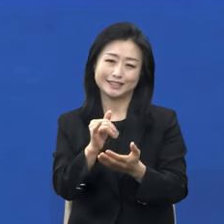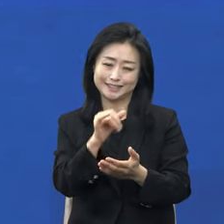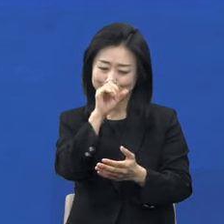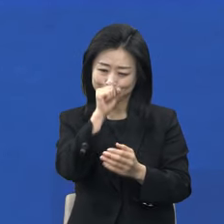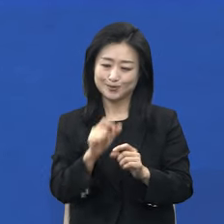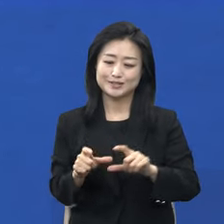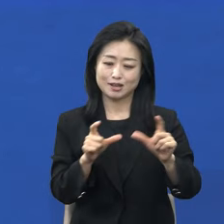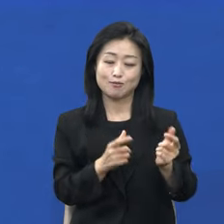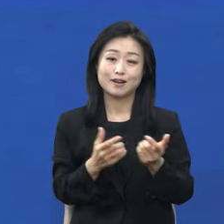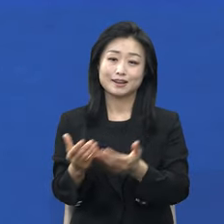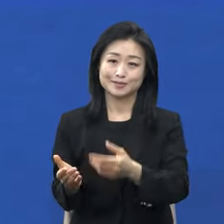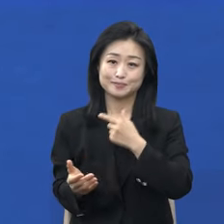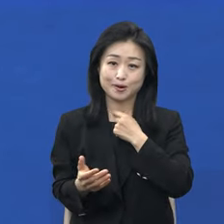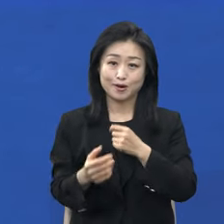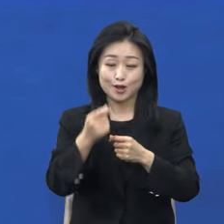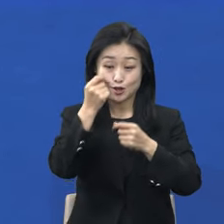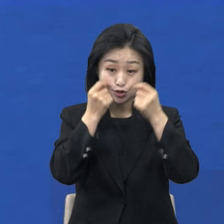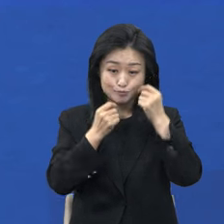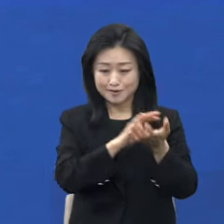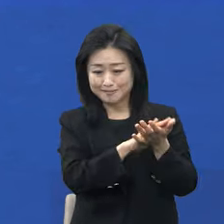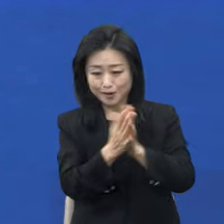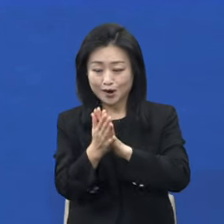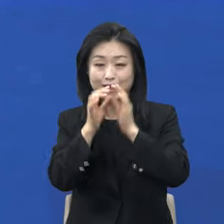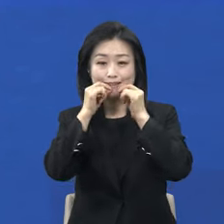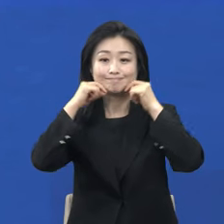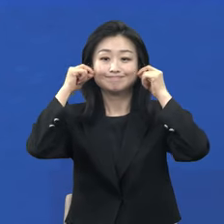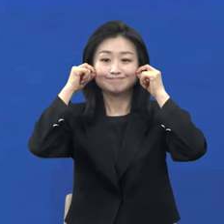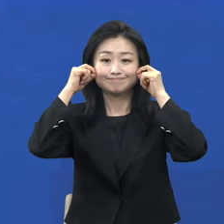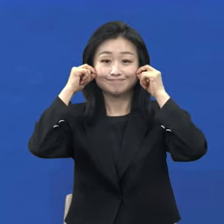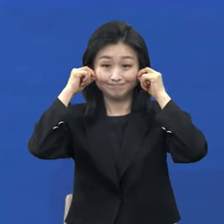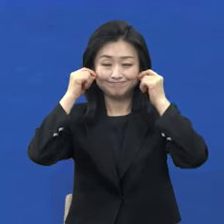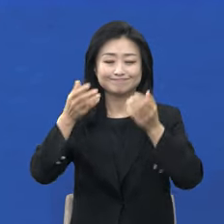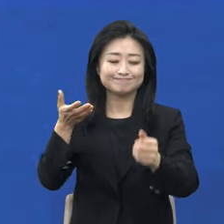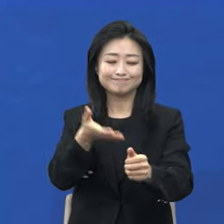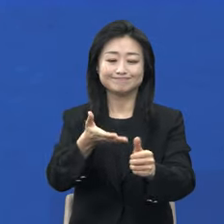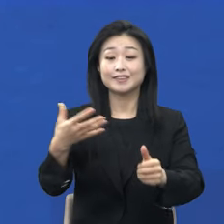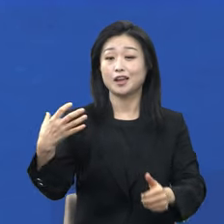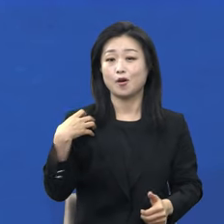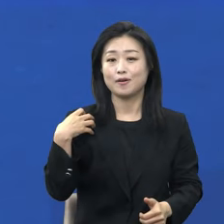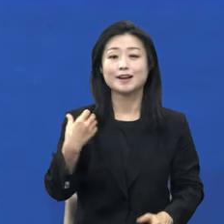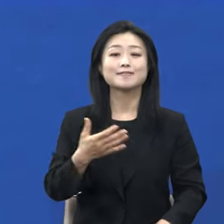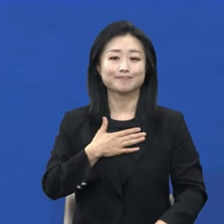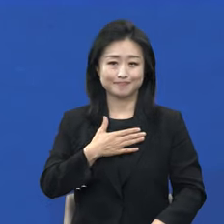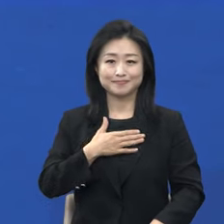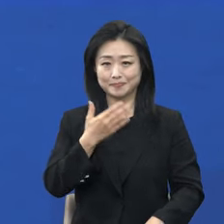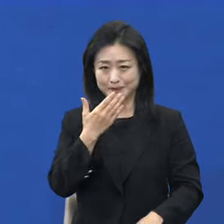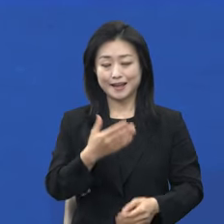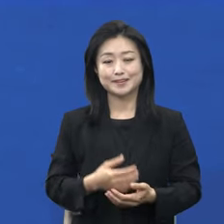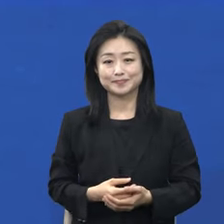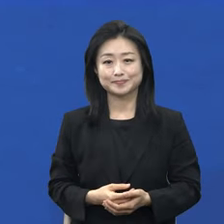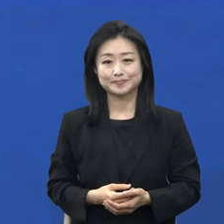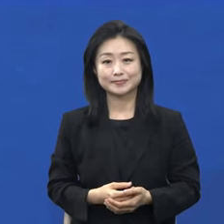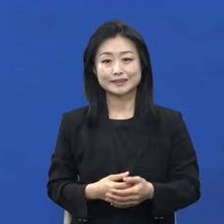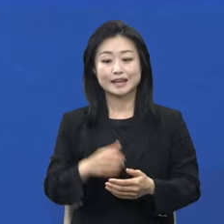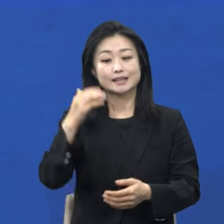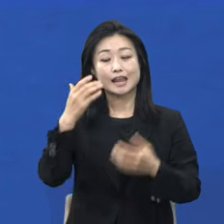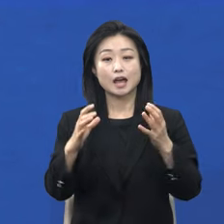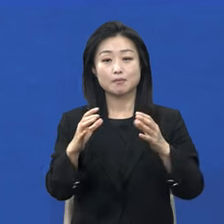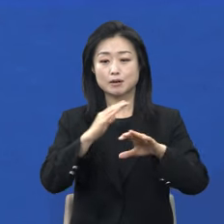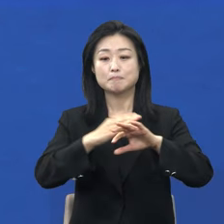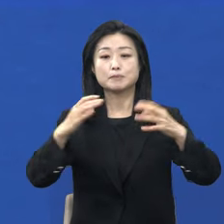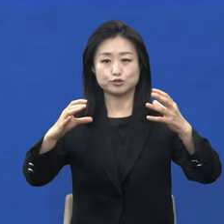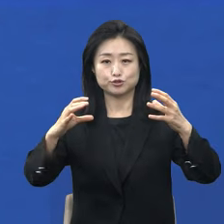되어야 합니다. 눈물을 웃음으로 바뀌게 할 수 있는 역할을 더불어민주당 장애인위원회가 해야 합니다. 대한민국은